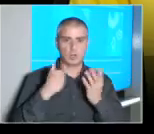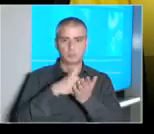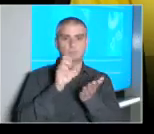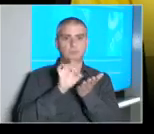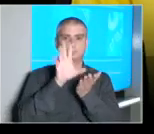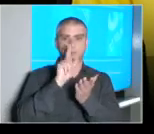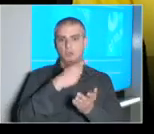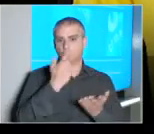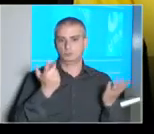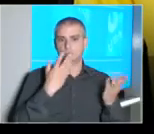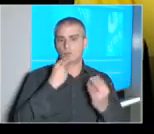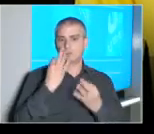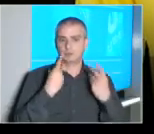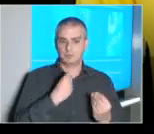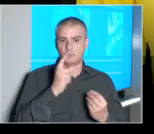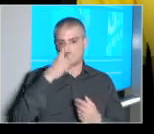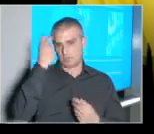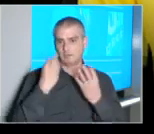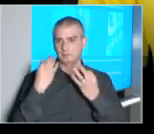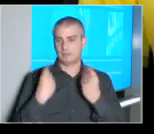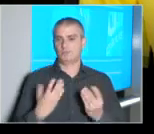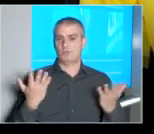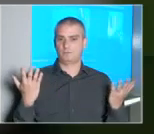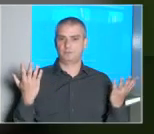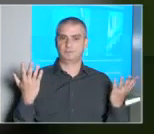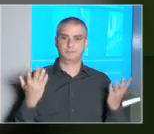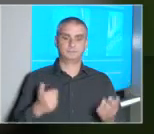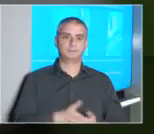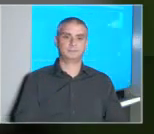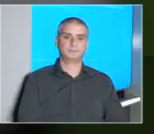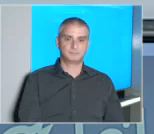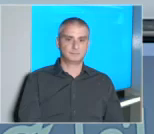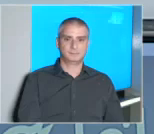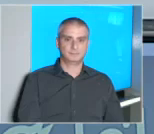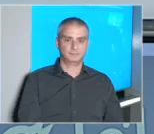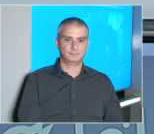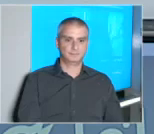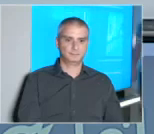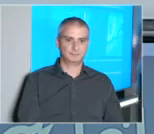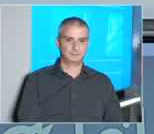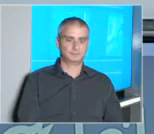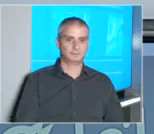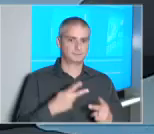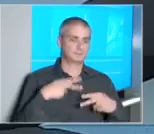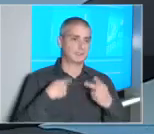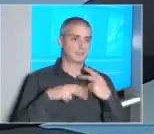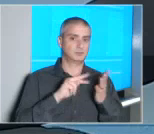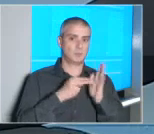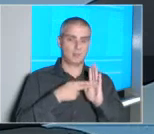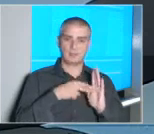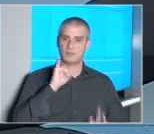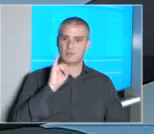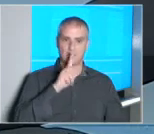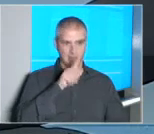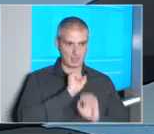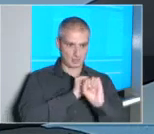כי יש יהודים שמשחקים טוב ויש ערבים שמשחקים טוב. כן. טוב, נחזור לפוליטיקה, פוליטיקה של ממש. יובל קרני, אתה יודע,